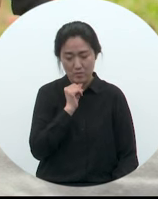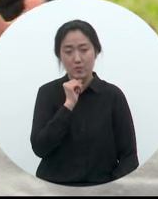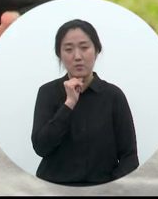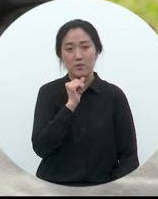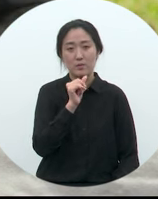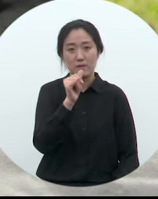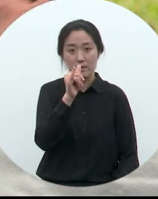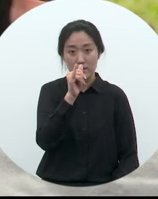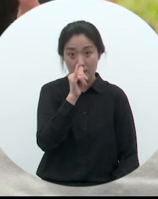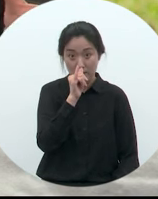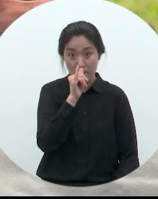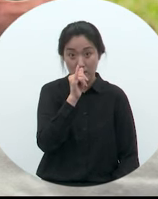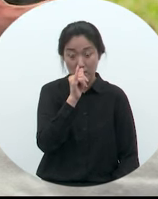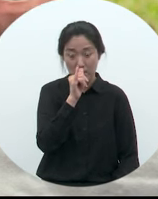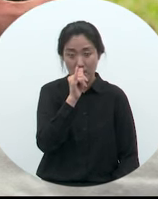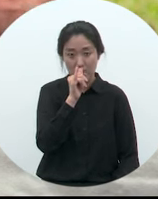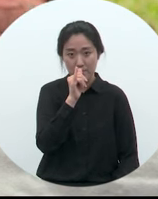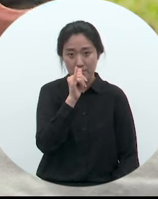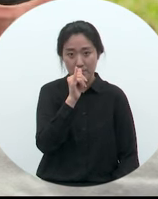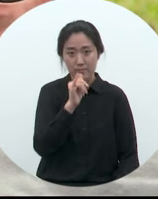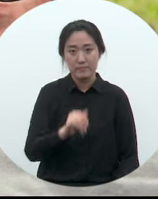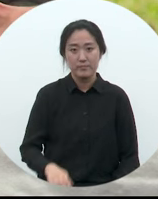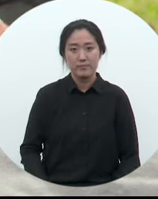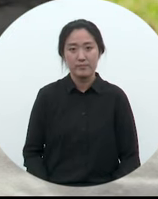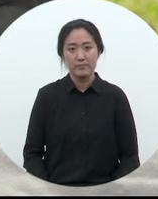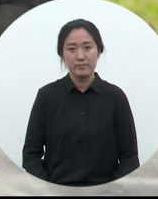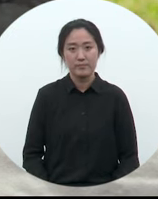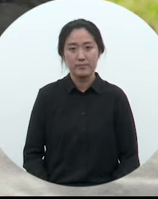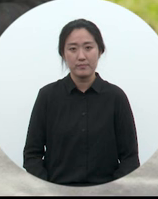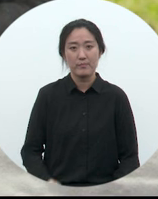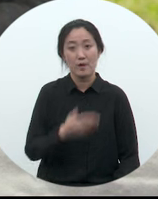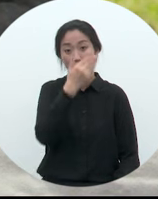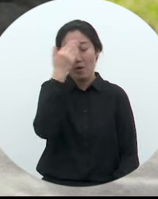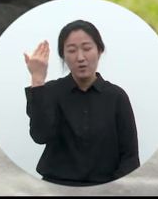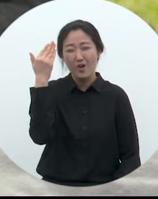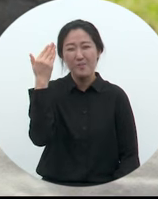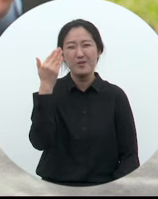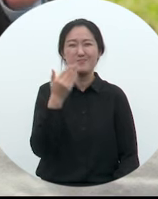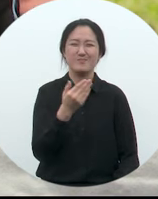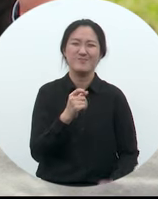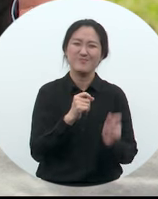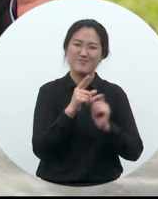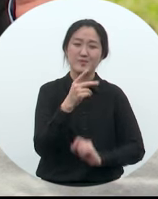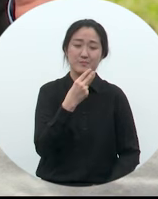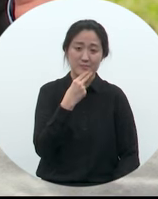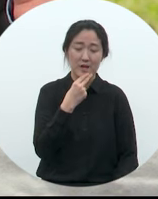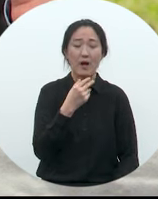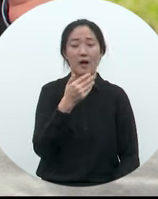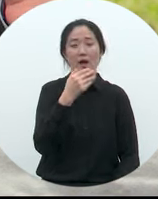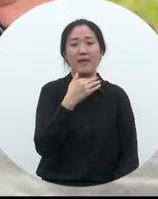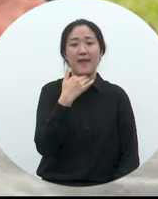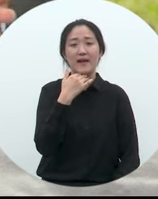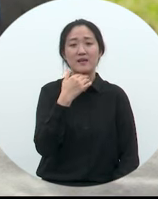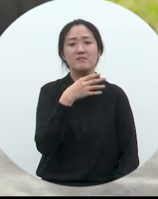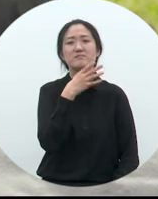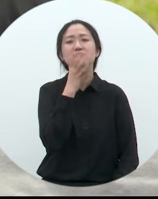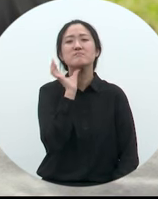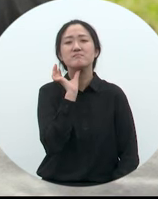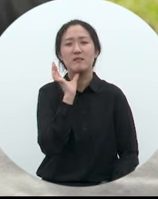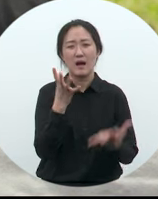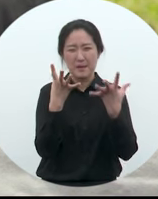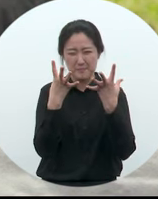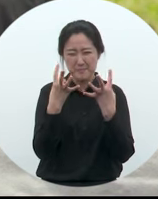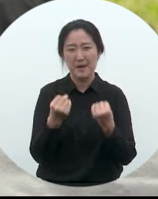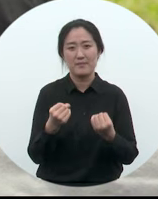있다라는 것은 젊은 사람들은 식곤증이 좀 덜한데요. 물론 이제 과식을 하게 되면은 식곤증이 생길 수 있겠지만 연세